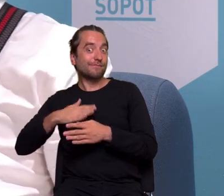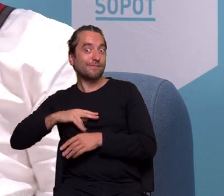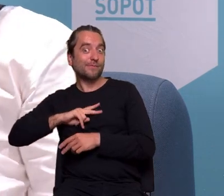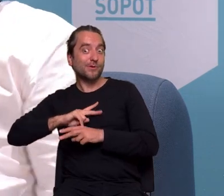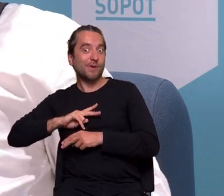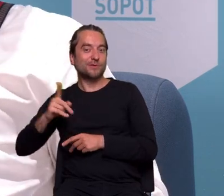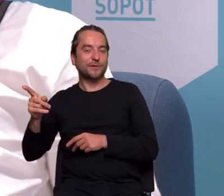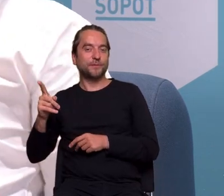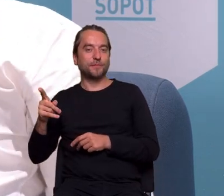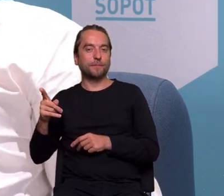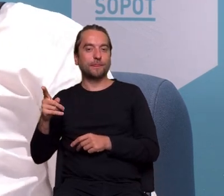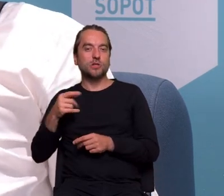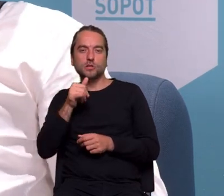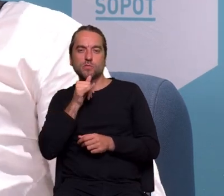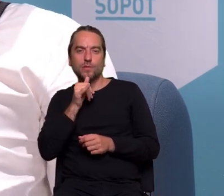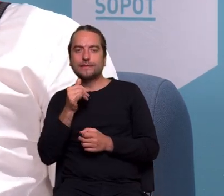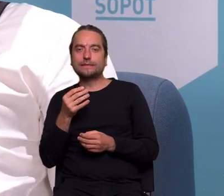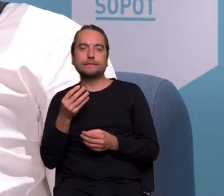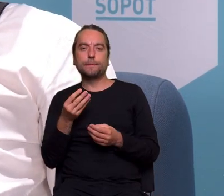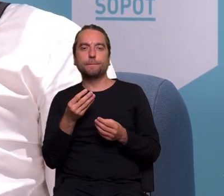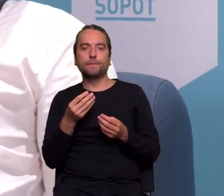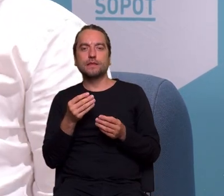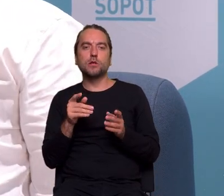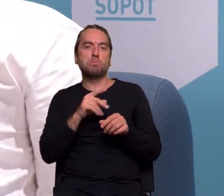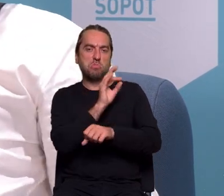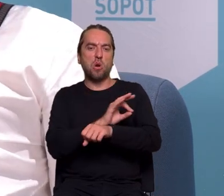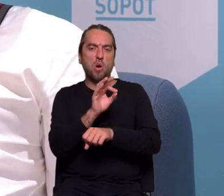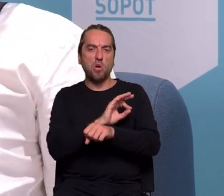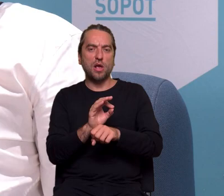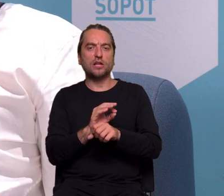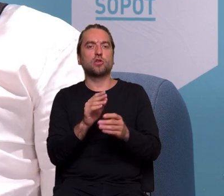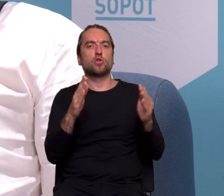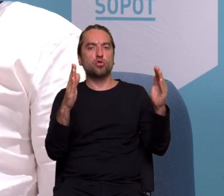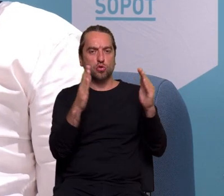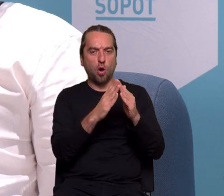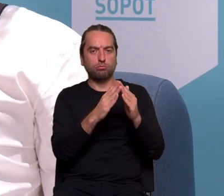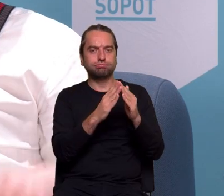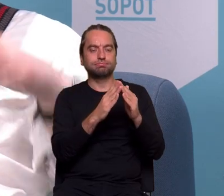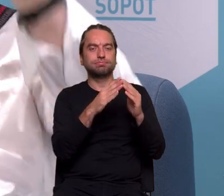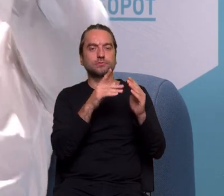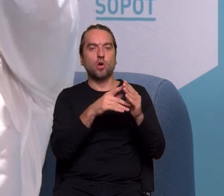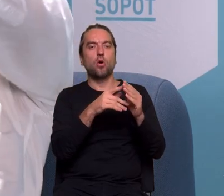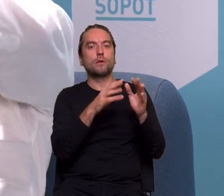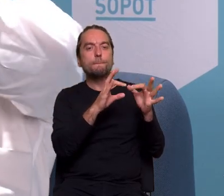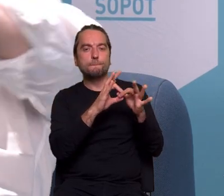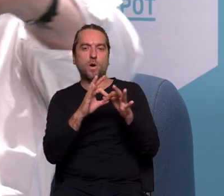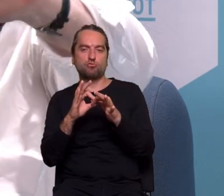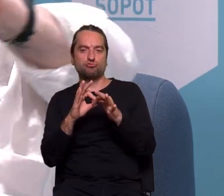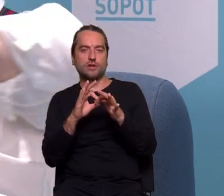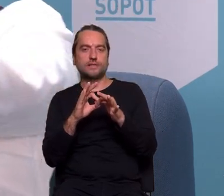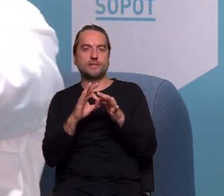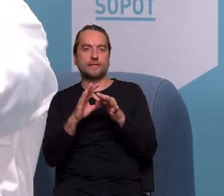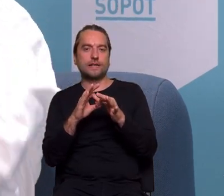żebyśmy stworzyli taki zupełnie tani projekt domu wolnostojącego, który by nawiązywał do takich